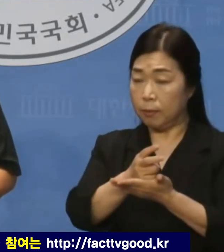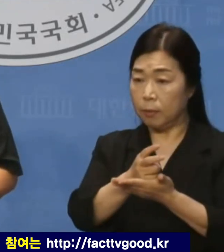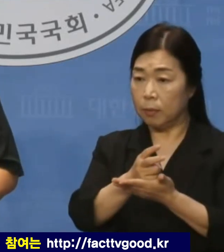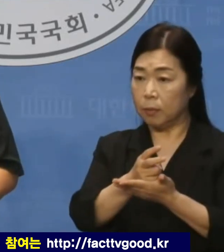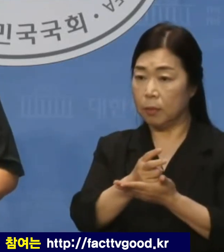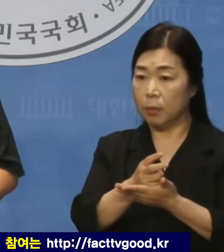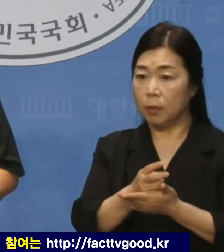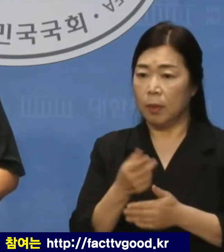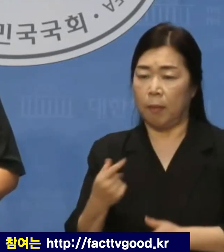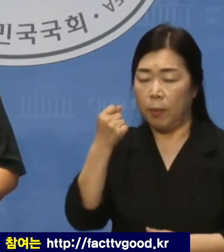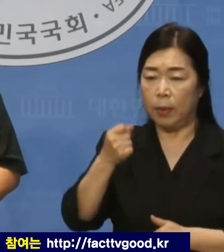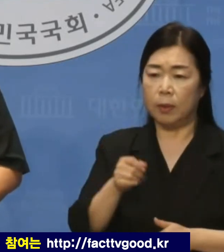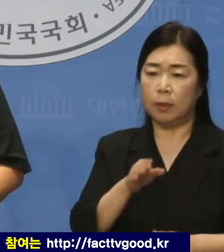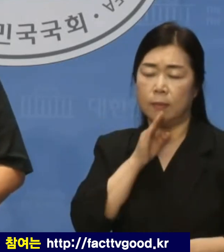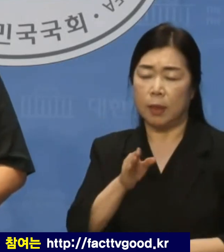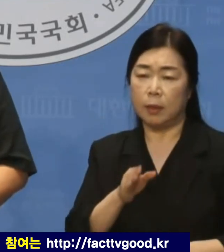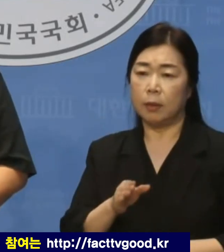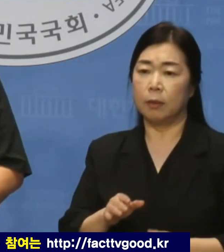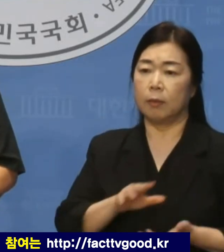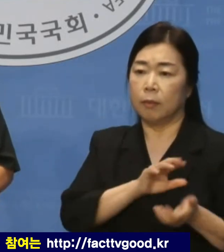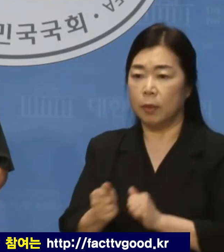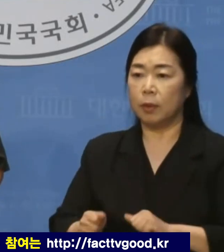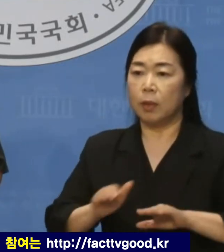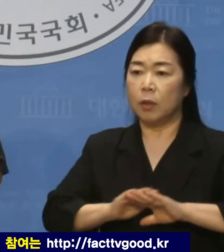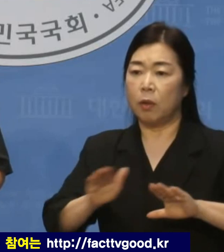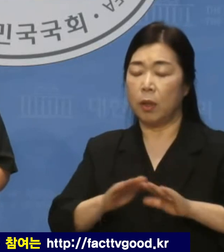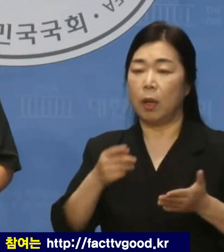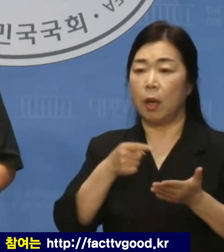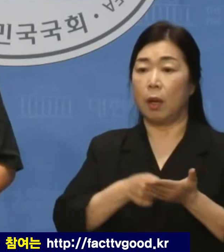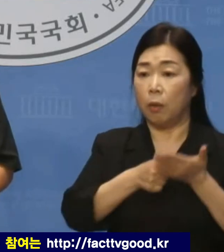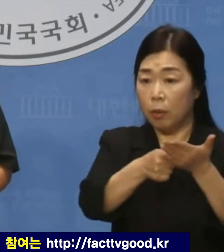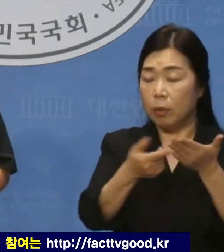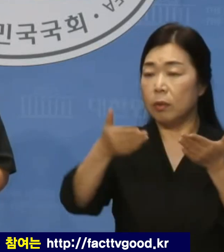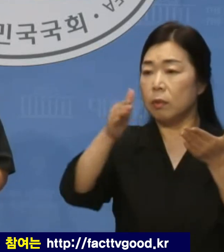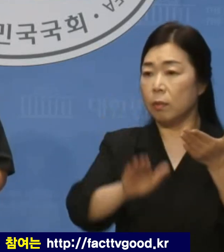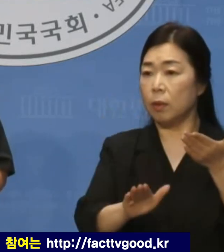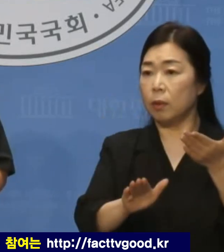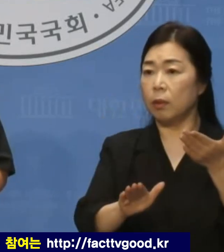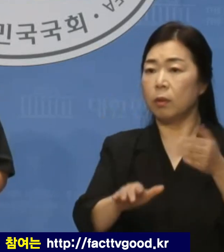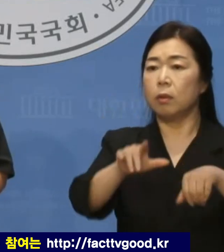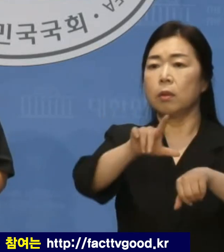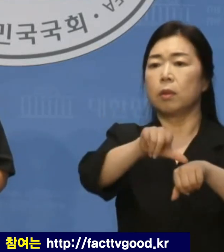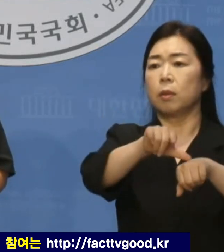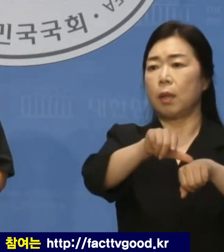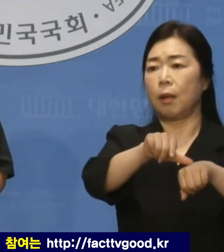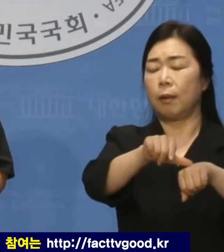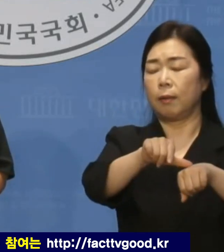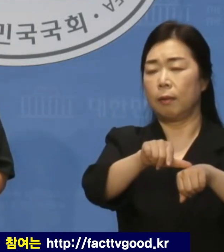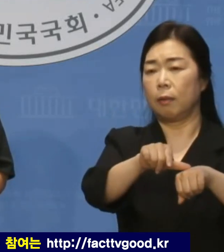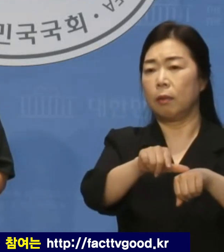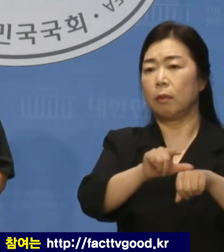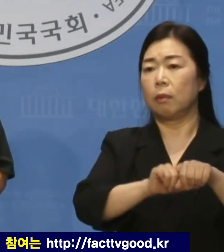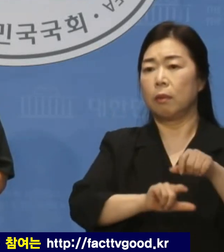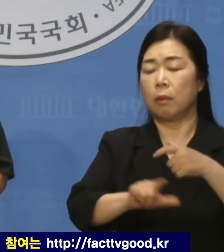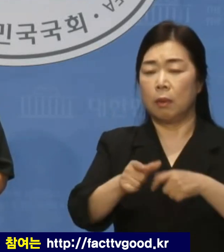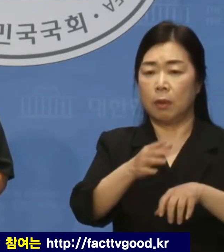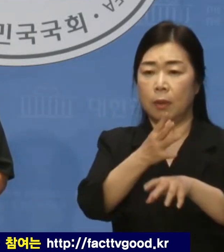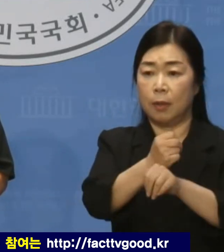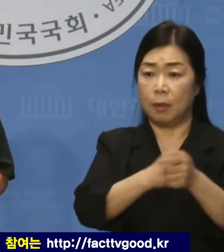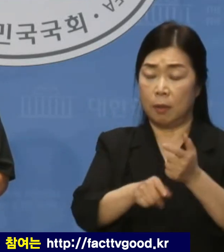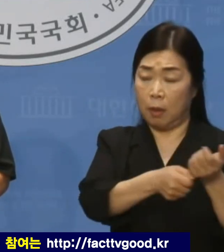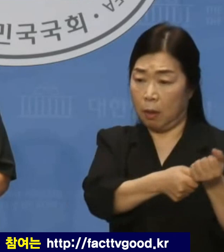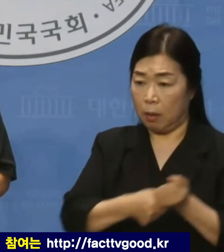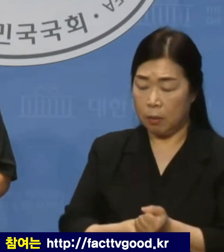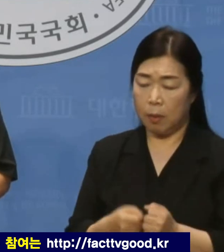법안을 신속처리 안건으로 지난 6월 30일 본회의에서 시정이 됐지만 그 시간을 최대한